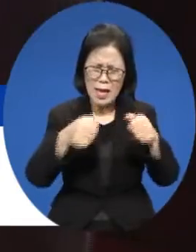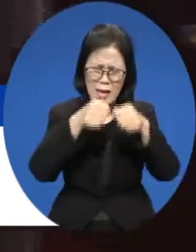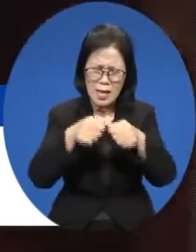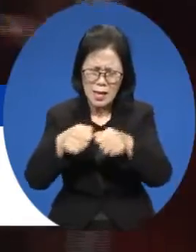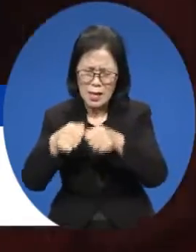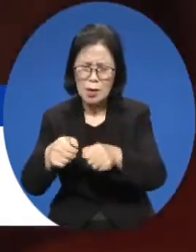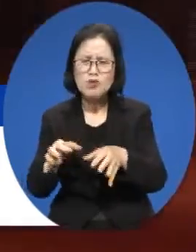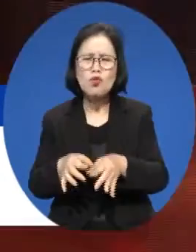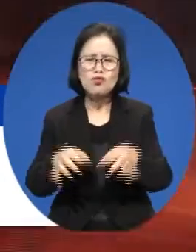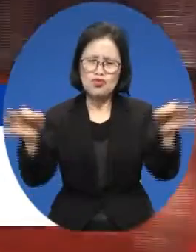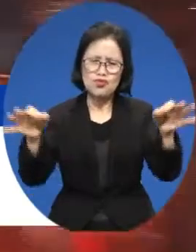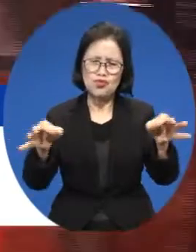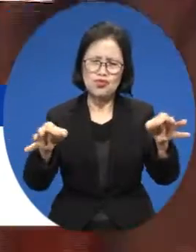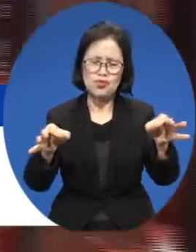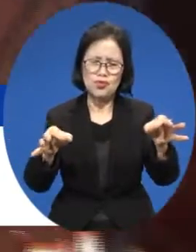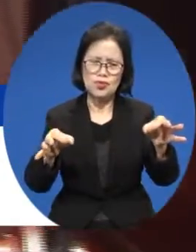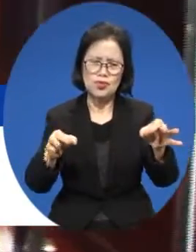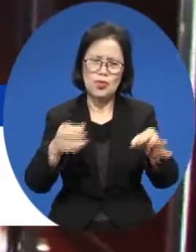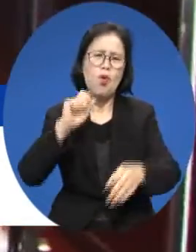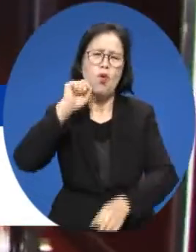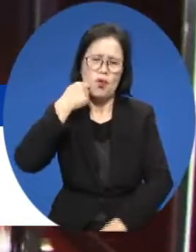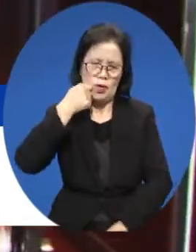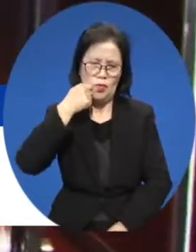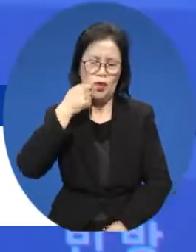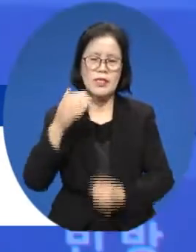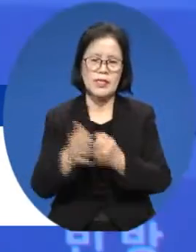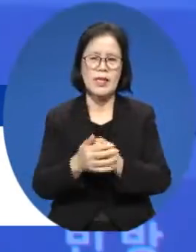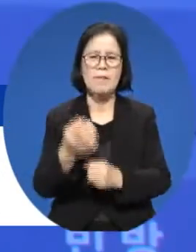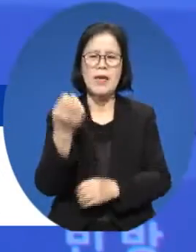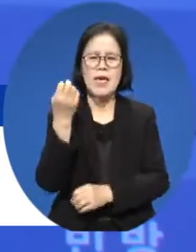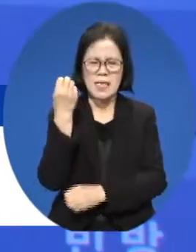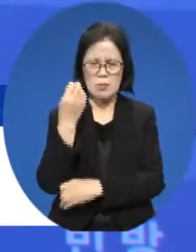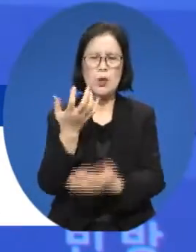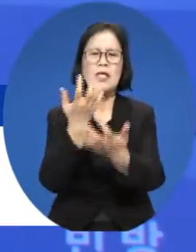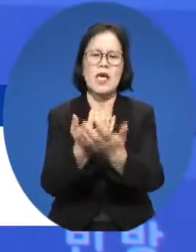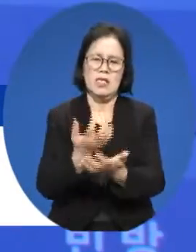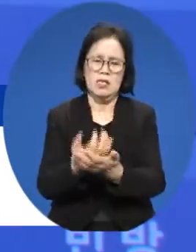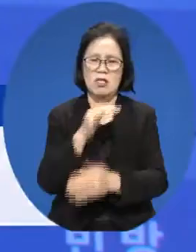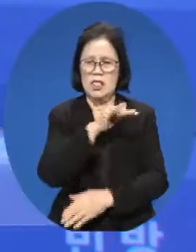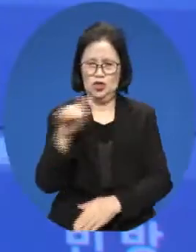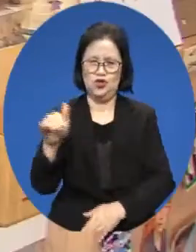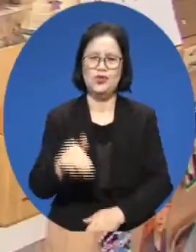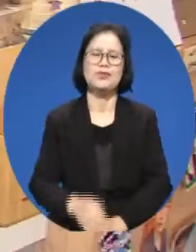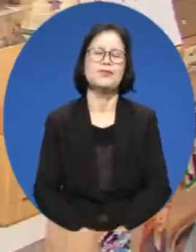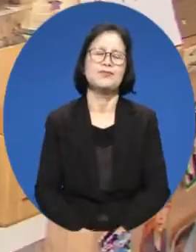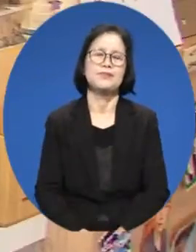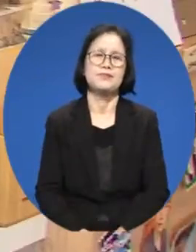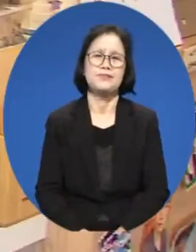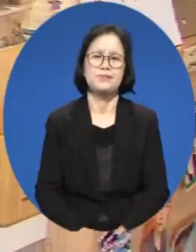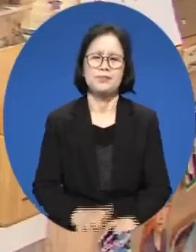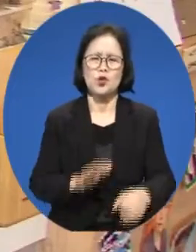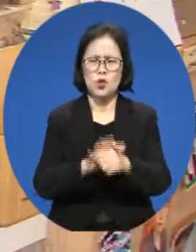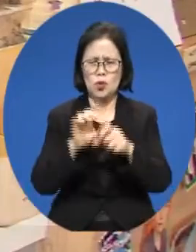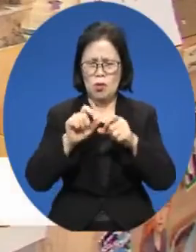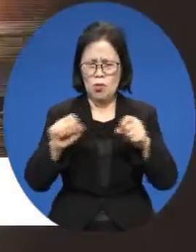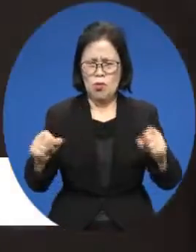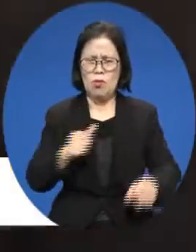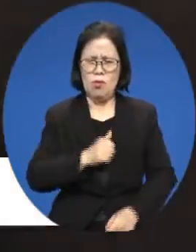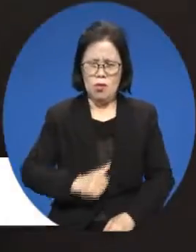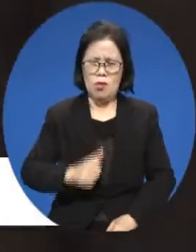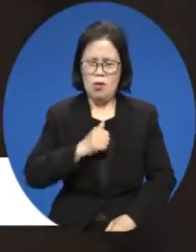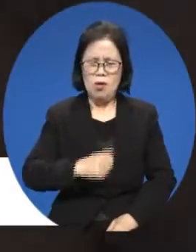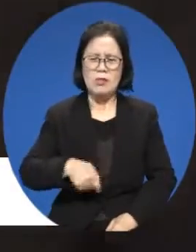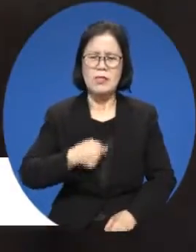건 현실적으로 불가능하지 않겠어요? 있는 데이터를 기준으로 할 수밖에 없는 거잖아요. 긴 코로나에도 버텨온